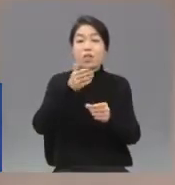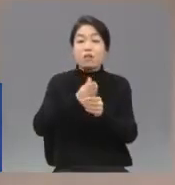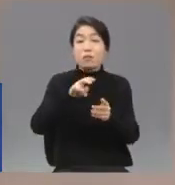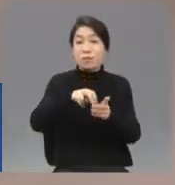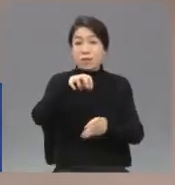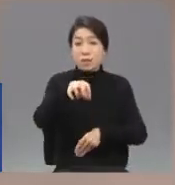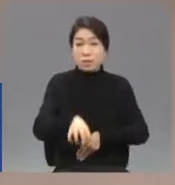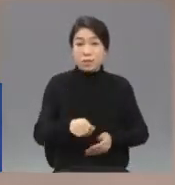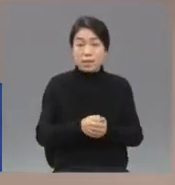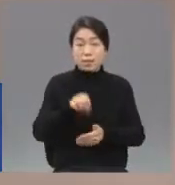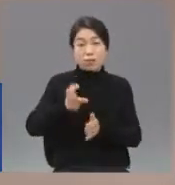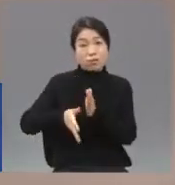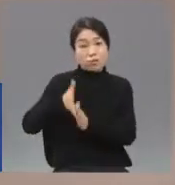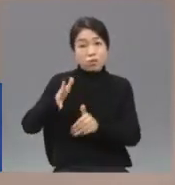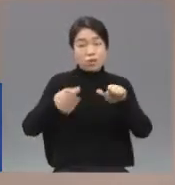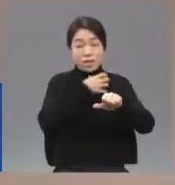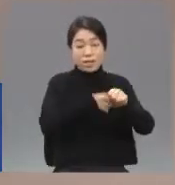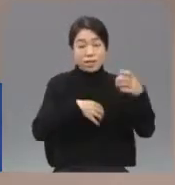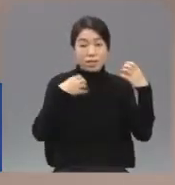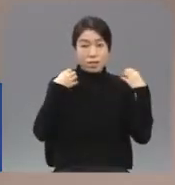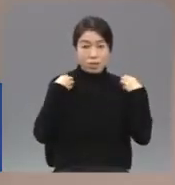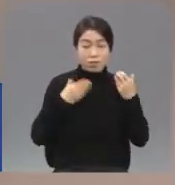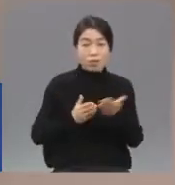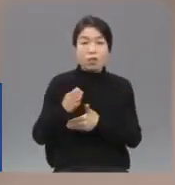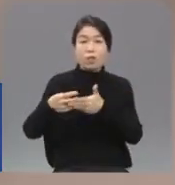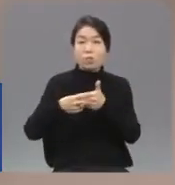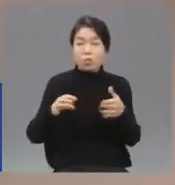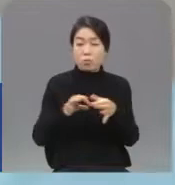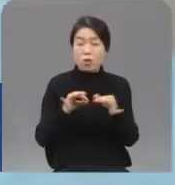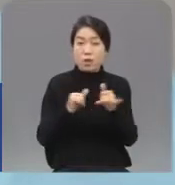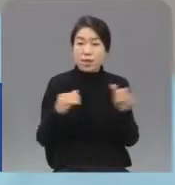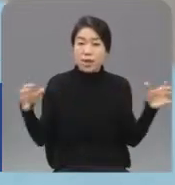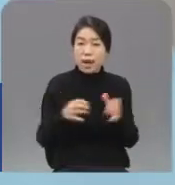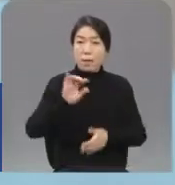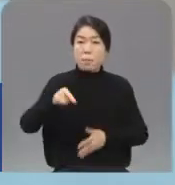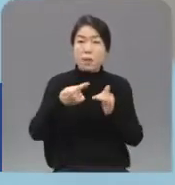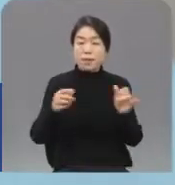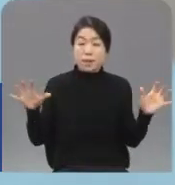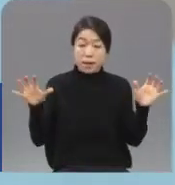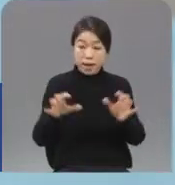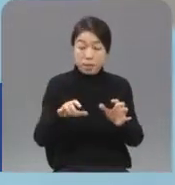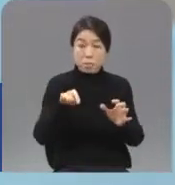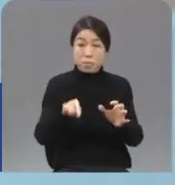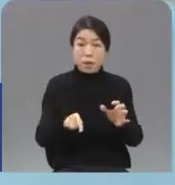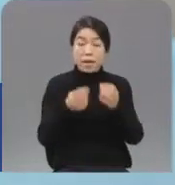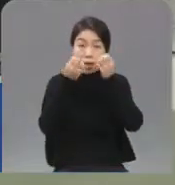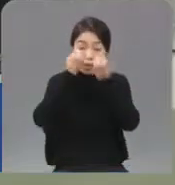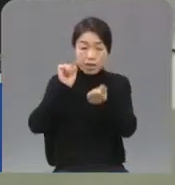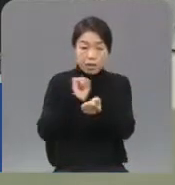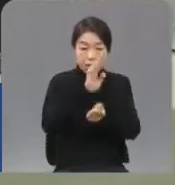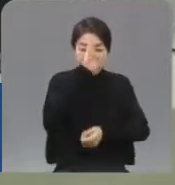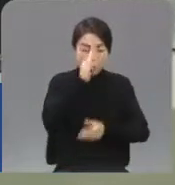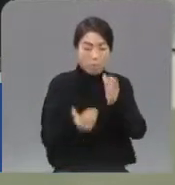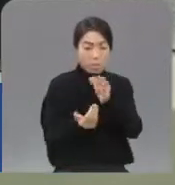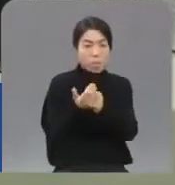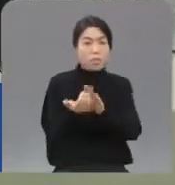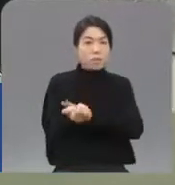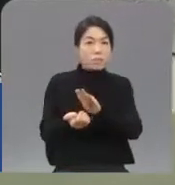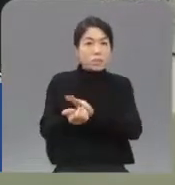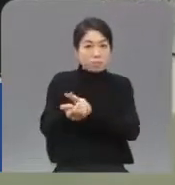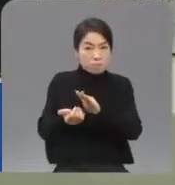컨벤션센터에서 광주시와 5개 자치구 전담병원 관계자 등 100여명이 참석한 가운데 신종 가면병 발생에